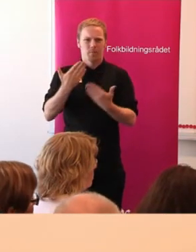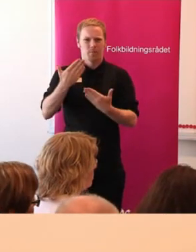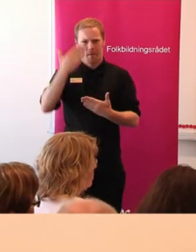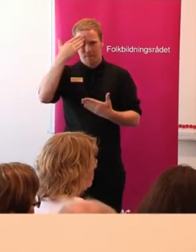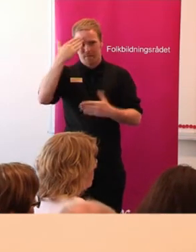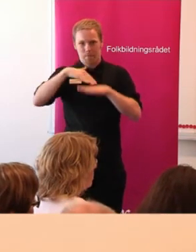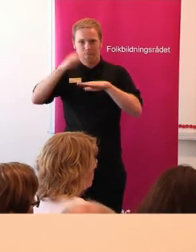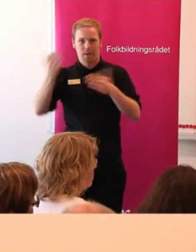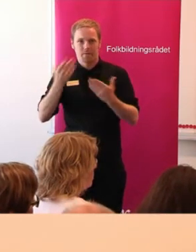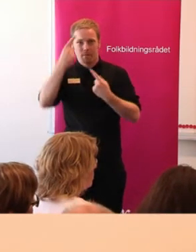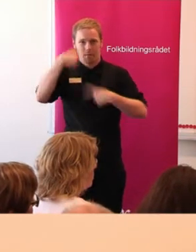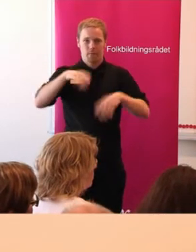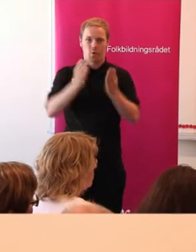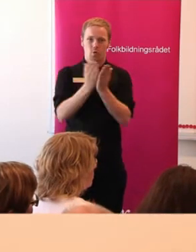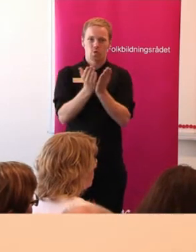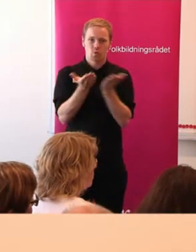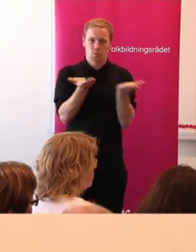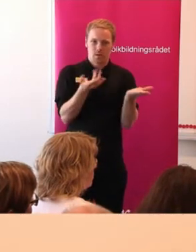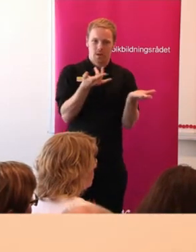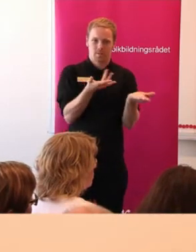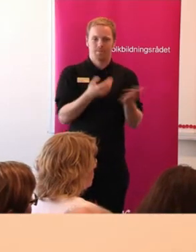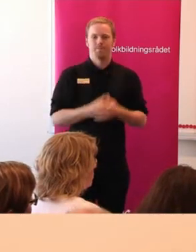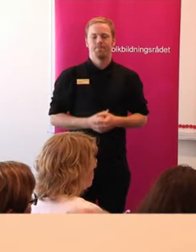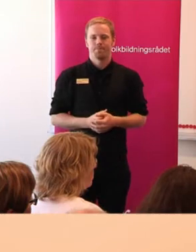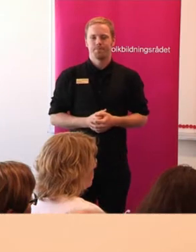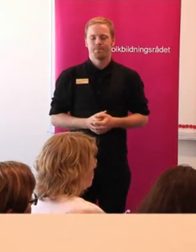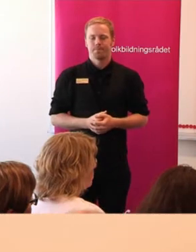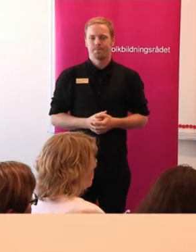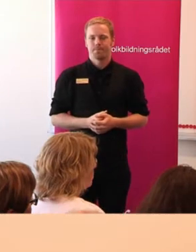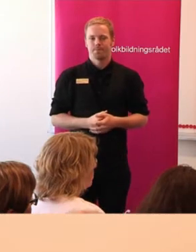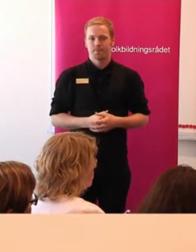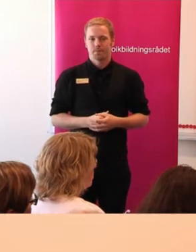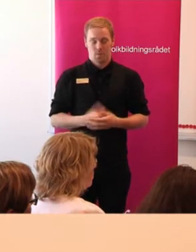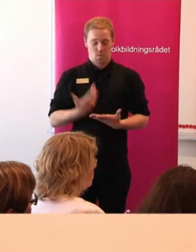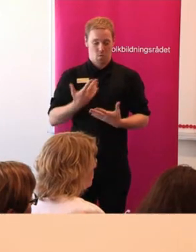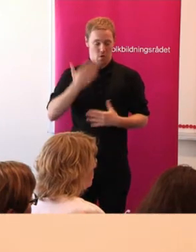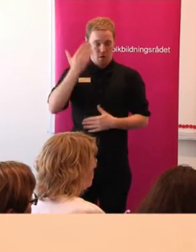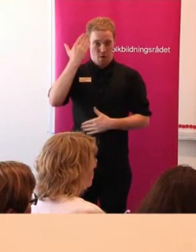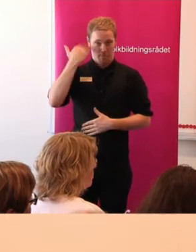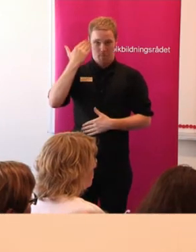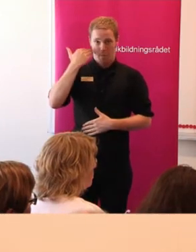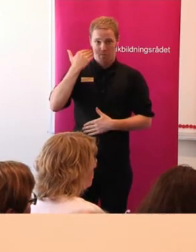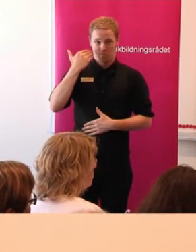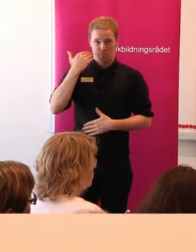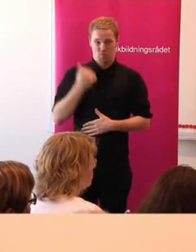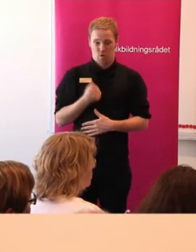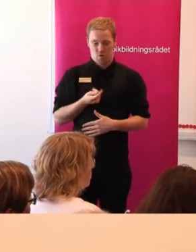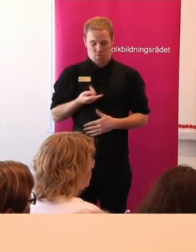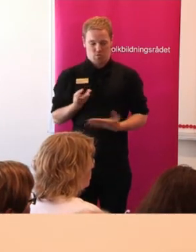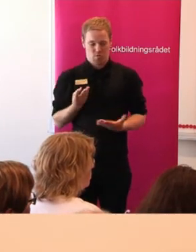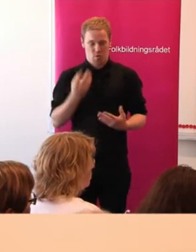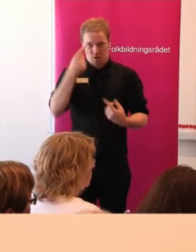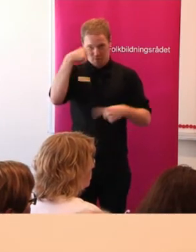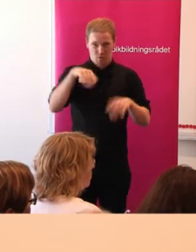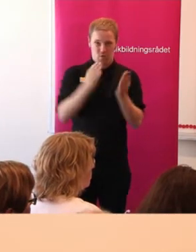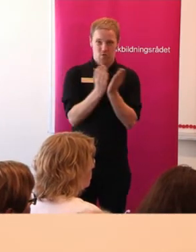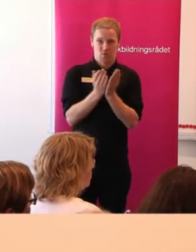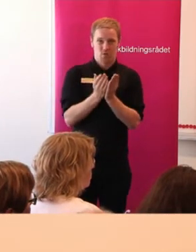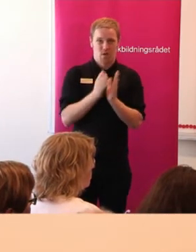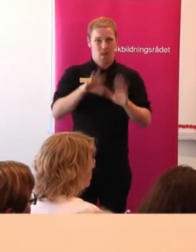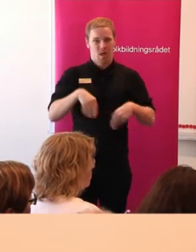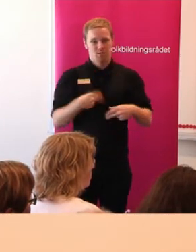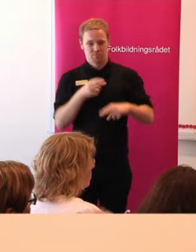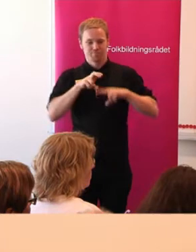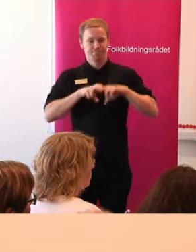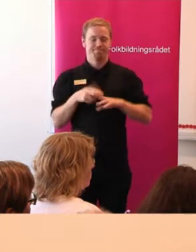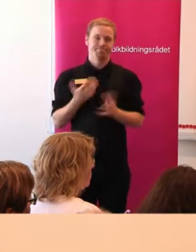sen har det ju då varit tidigare en del folkhögskolor som faktiskt har suttit och väntat på och frågat vad deltagarna är istället för